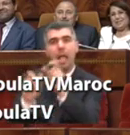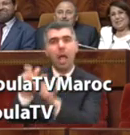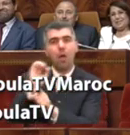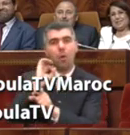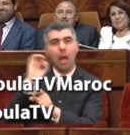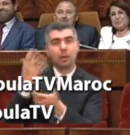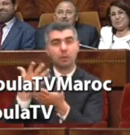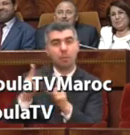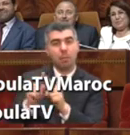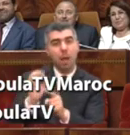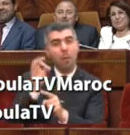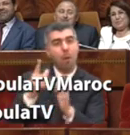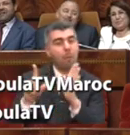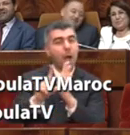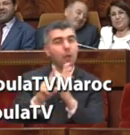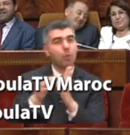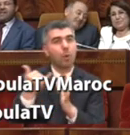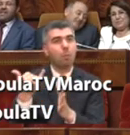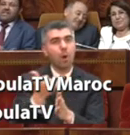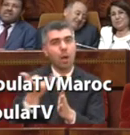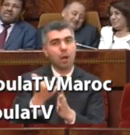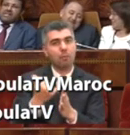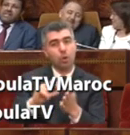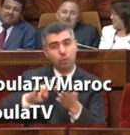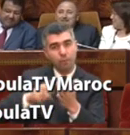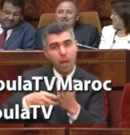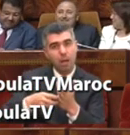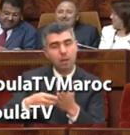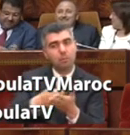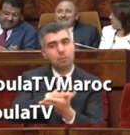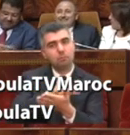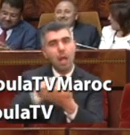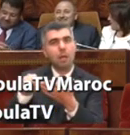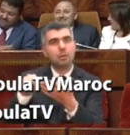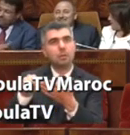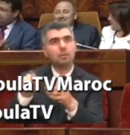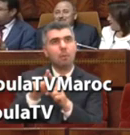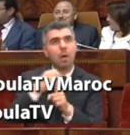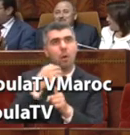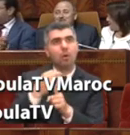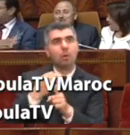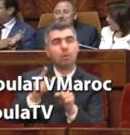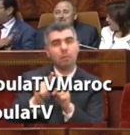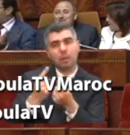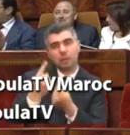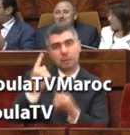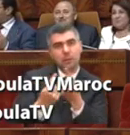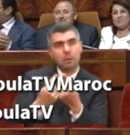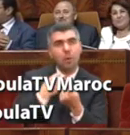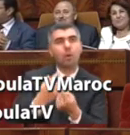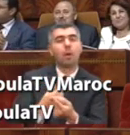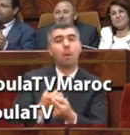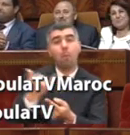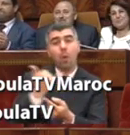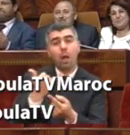خصها ترجع. اللي داها خصها يرجعها. راه الحقوق هادي راه ماشي خص ديال شي، وخص